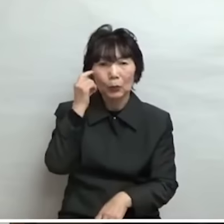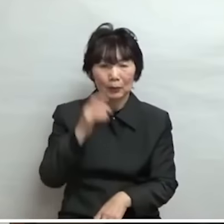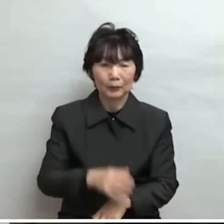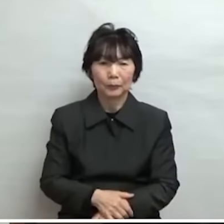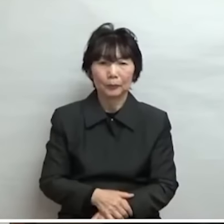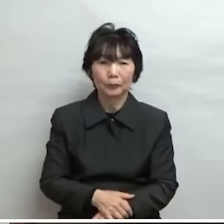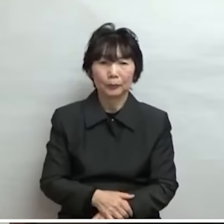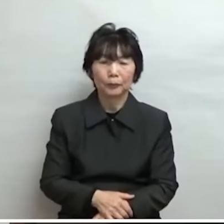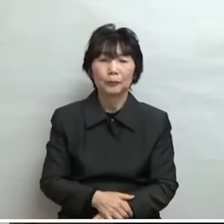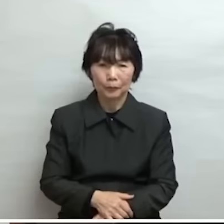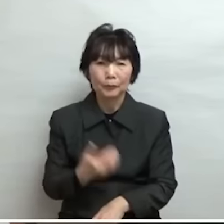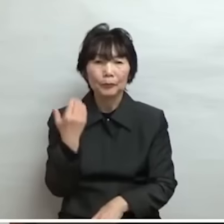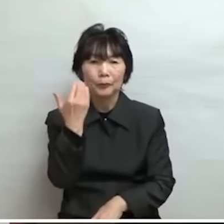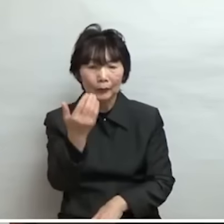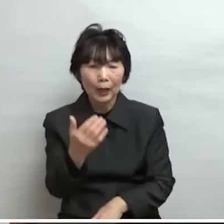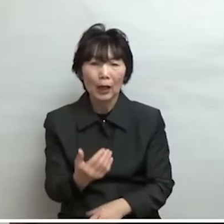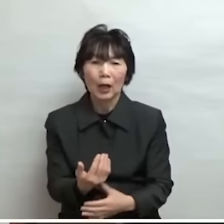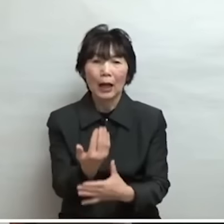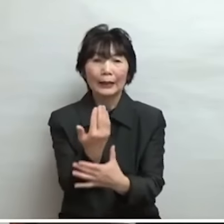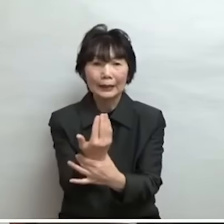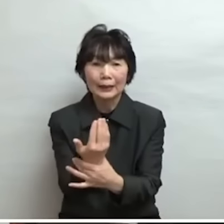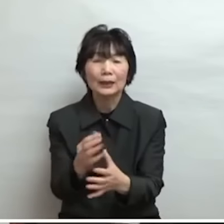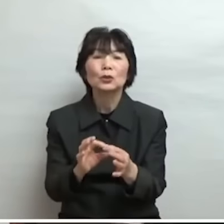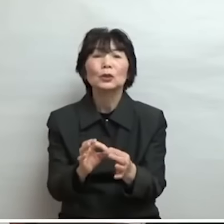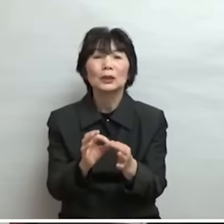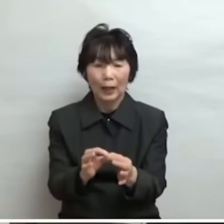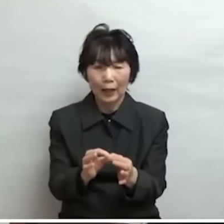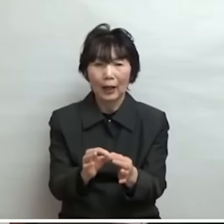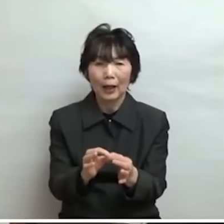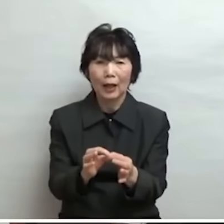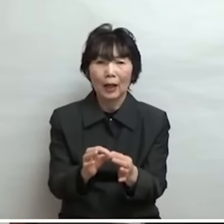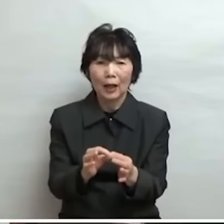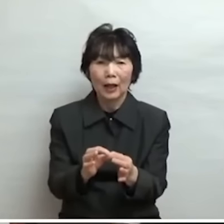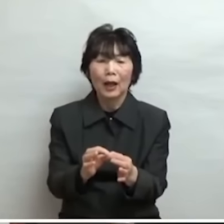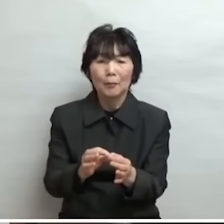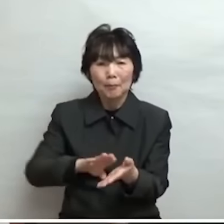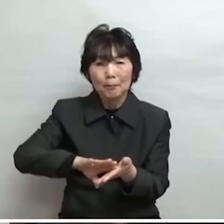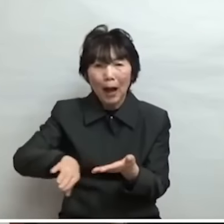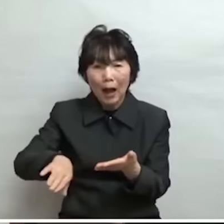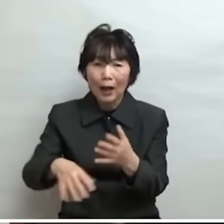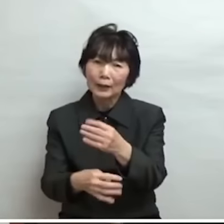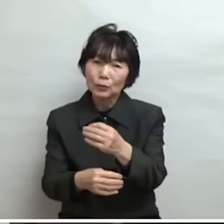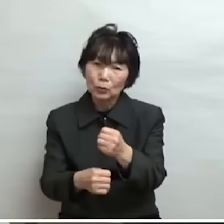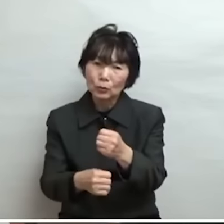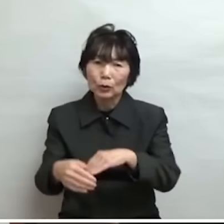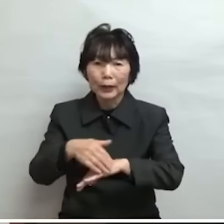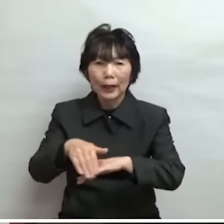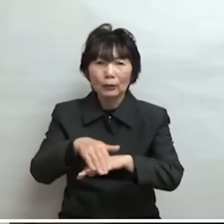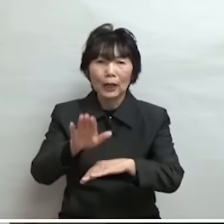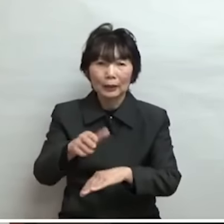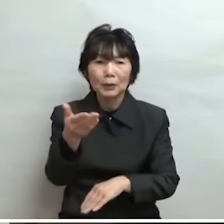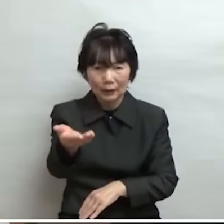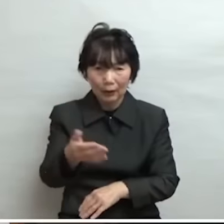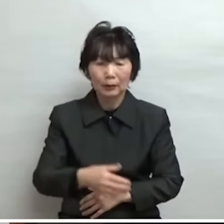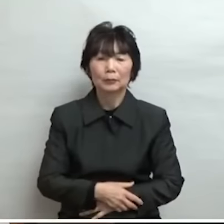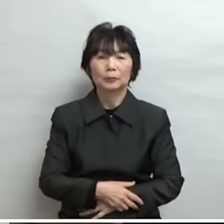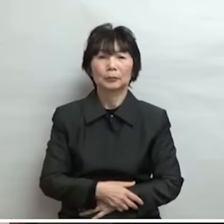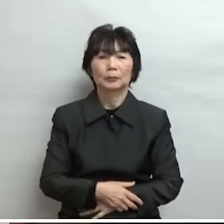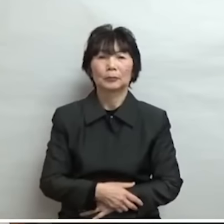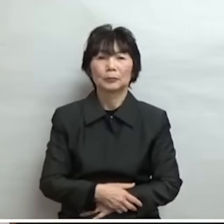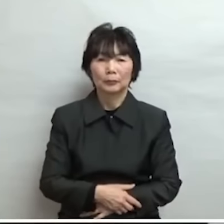ます。すみません、ちょっと追悼費の関係で具体的な大執行のスケジュールとか教えていただけるものがあれば伺えればと思うんですが、 どうぞ。じゃあちょっとまず